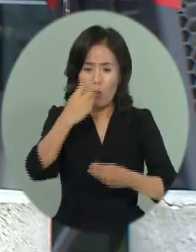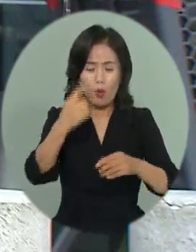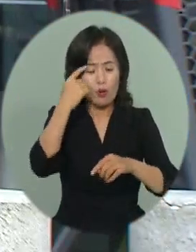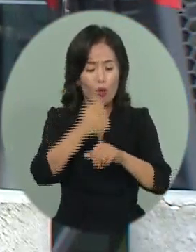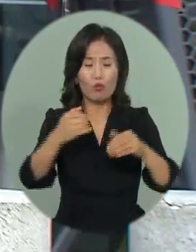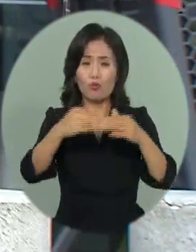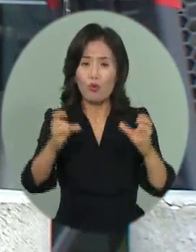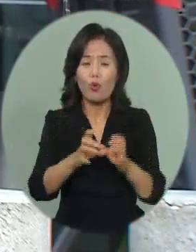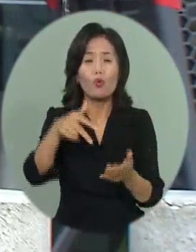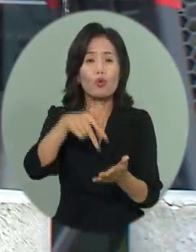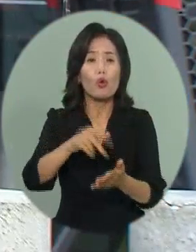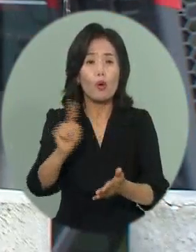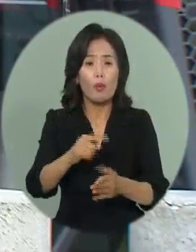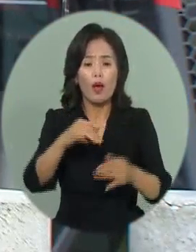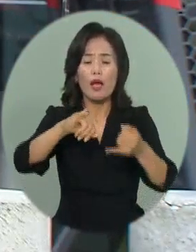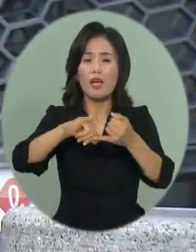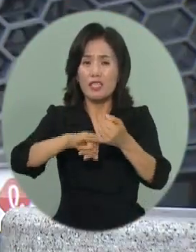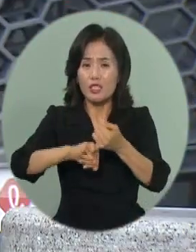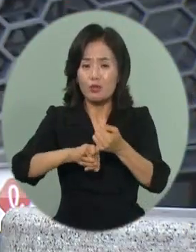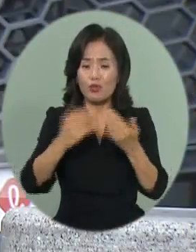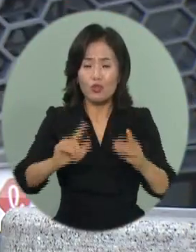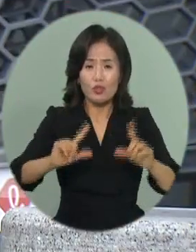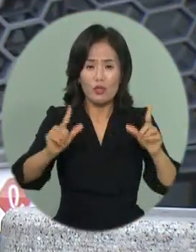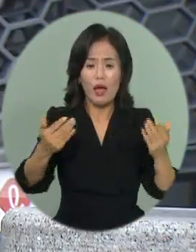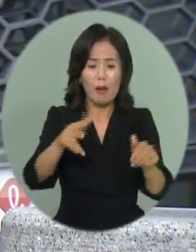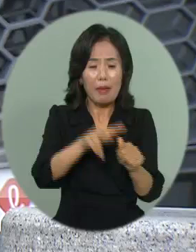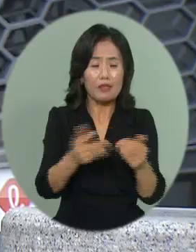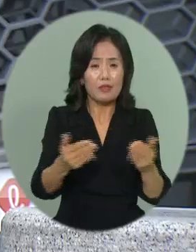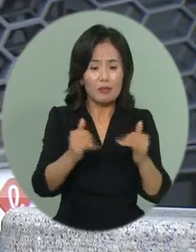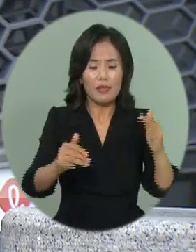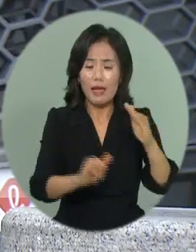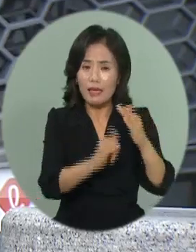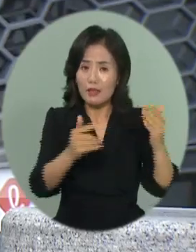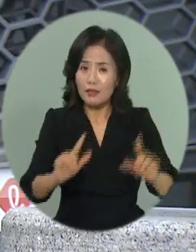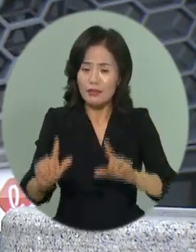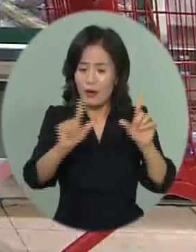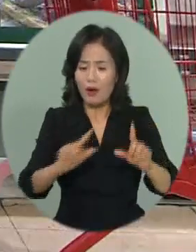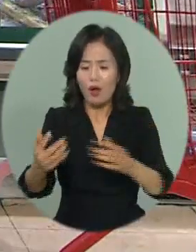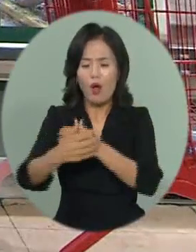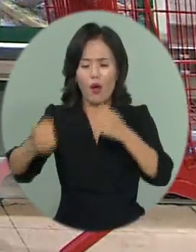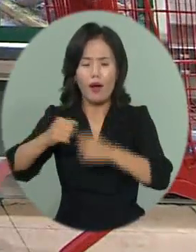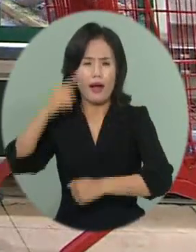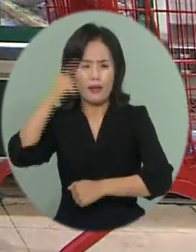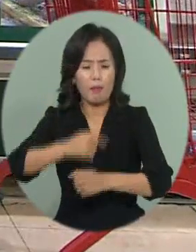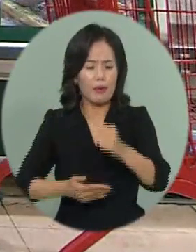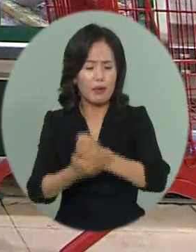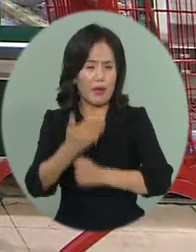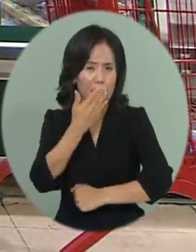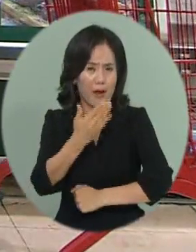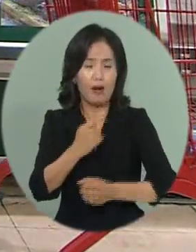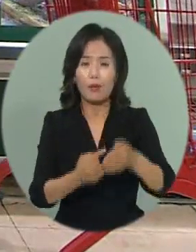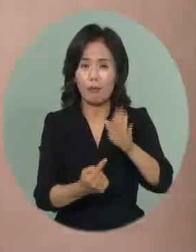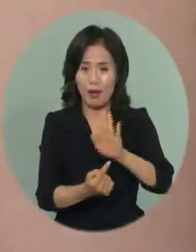노동안전보건연구소 조사에서도 의무 휴업일 변경이 마트 노동자들의 가정 생활과 건강에 악영향을 미친 것으로